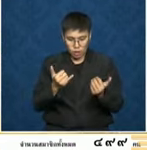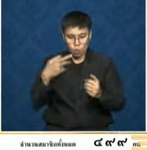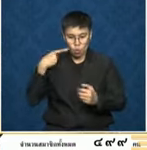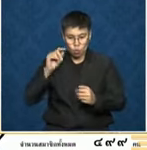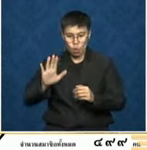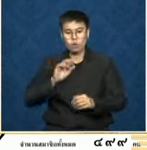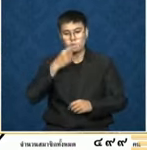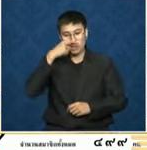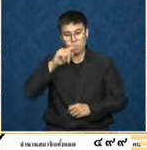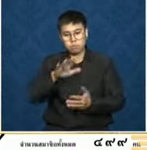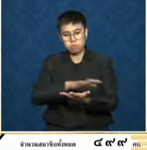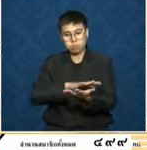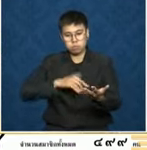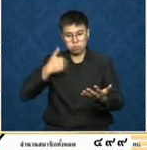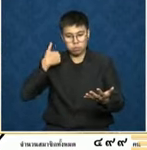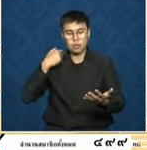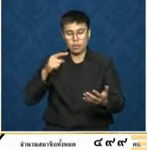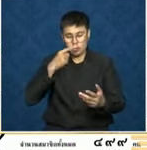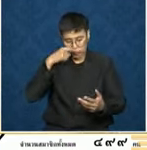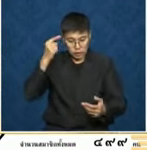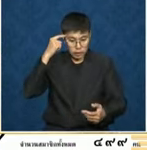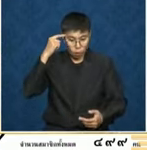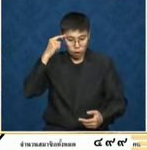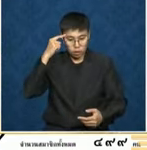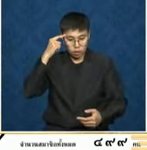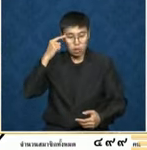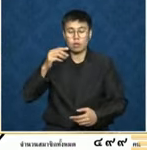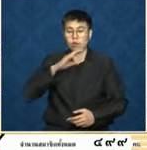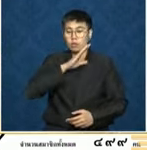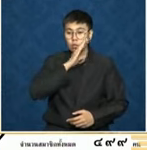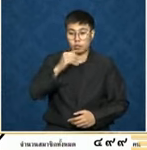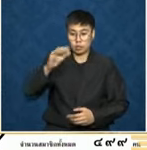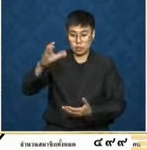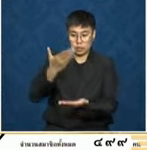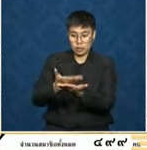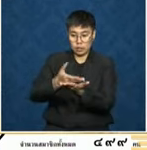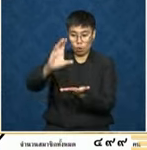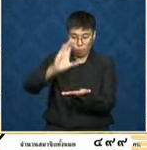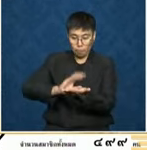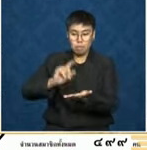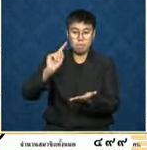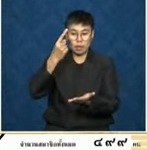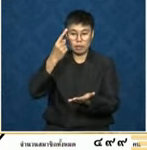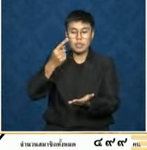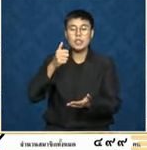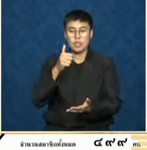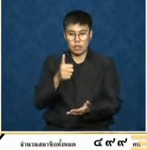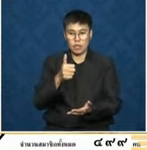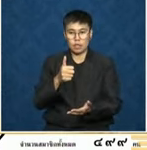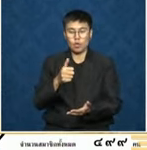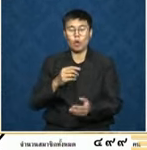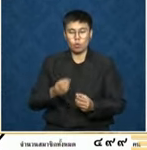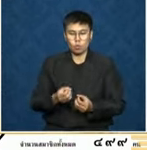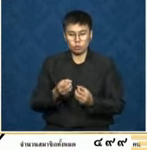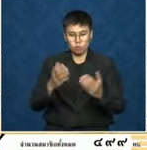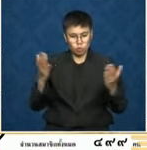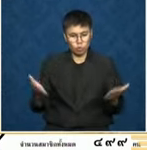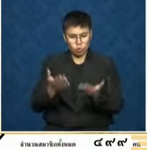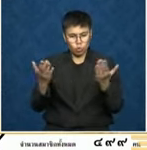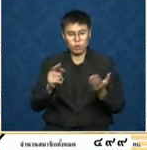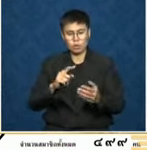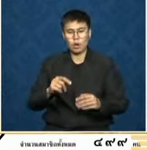ชาติเพราะผมเชื่อว่าศักยภาพนะครับถ้าเรามีปีงบประมาณใหม่ที่ดีขึ้นนะครับผมว่ามันจะเกิดส่งผลต่อน